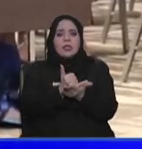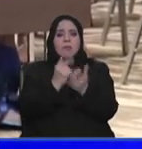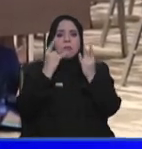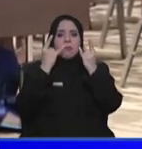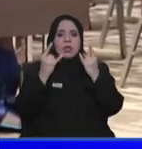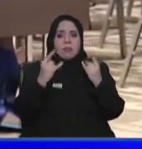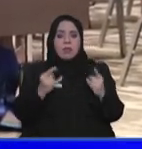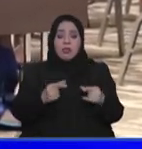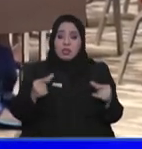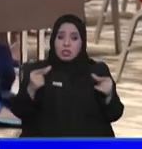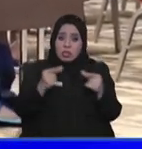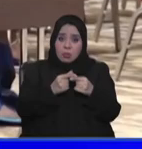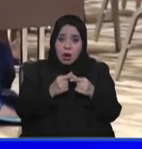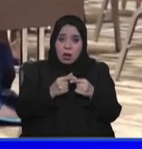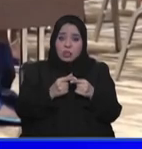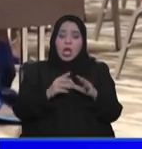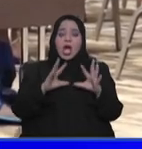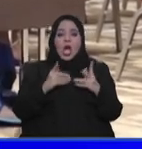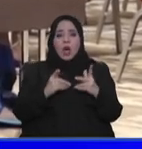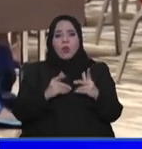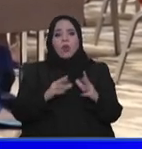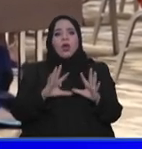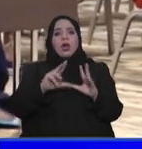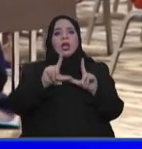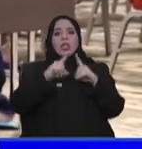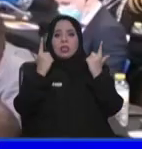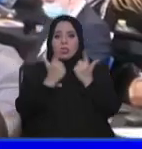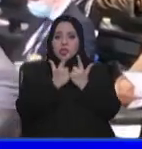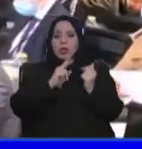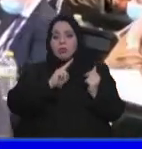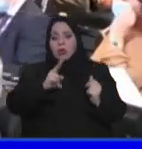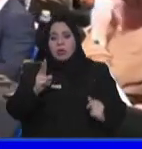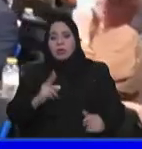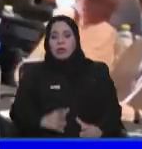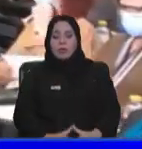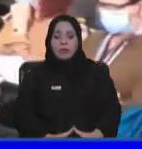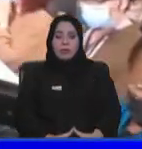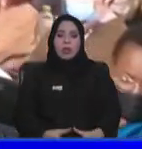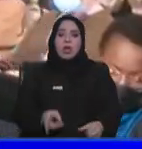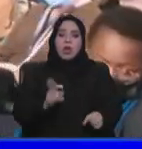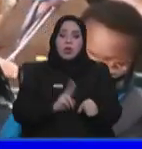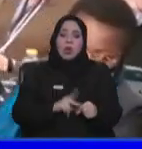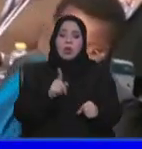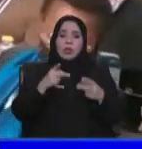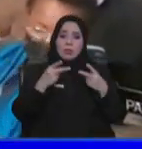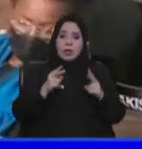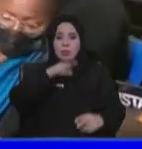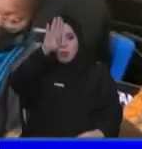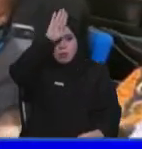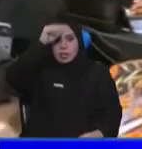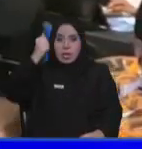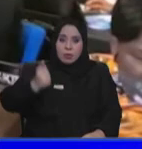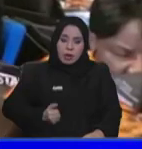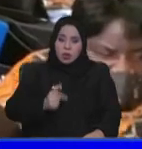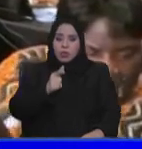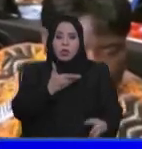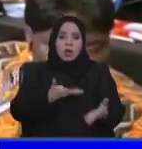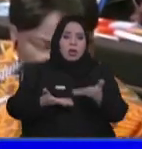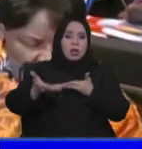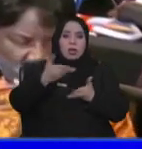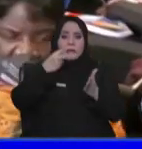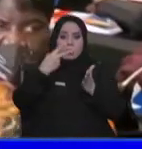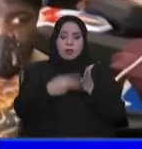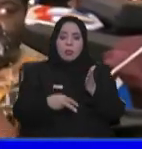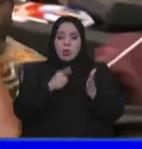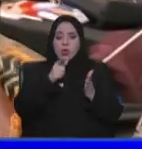في الاجتماعات العامه او عبر اللجان المختلفه وقد اسهمت مملكه البحرين في النقاشات والقرارات